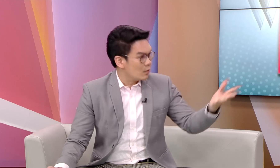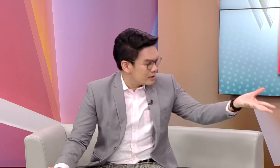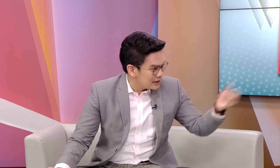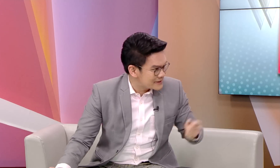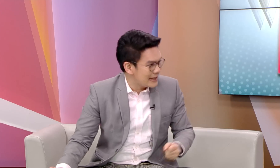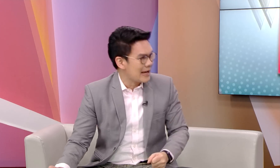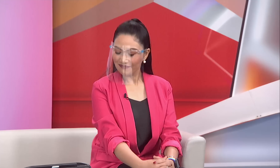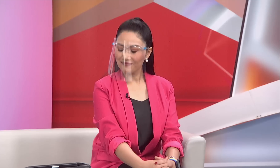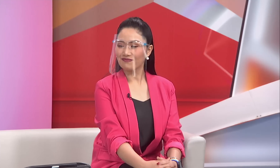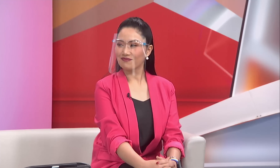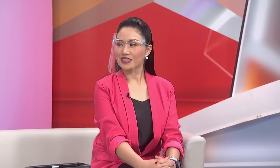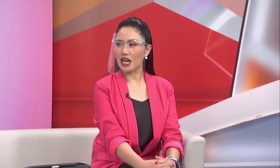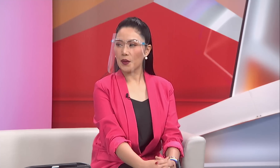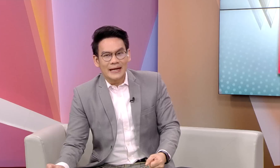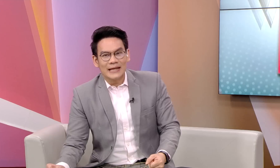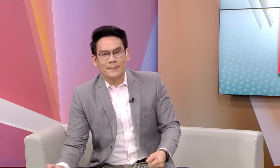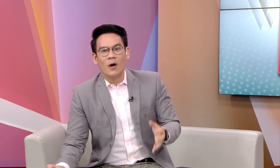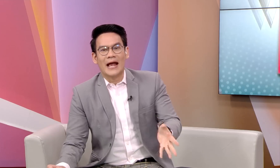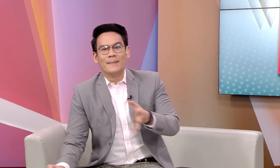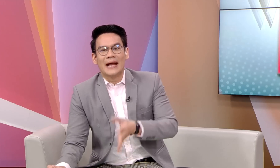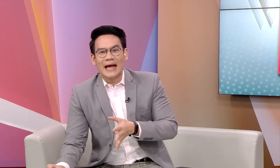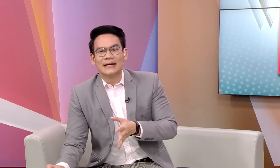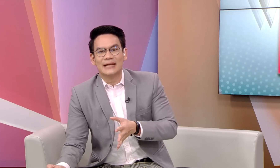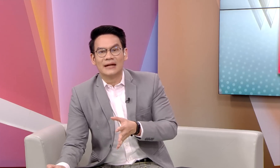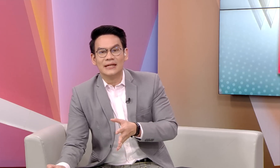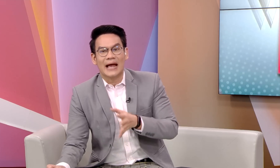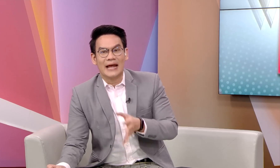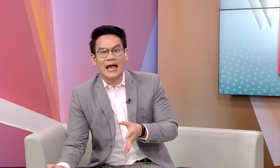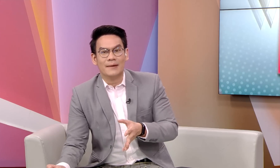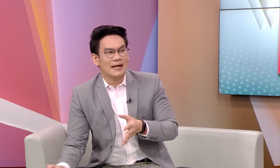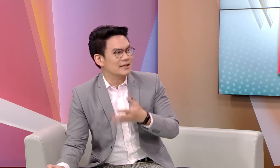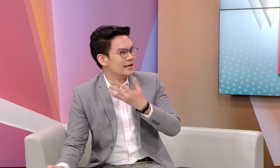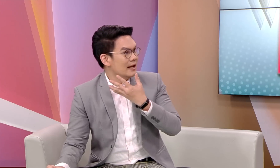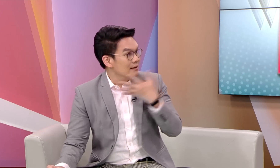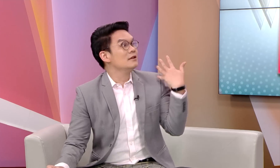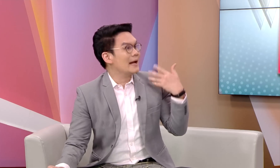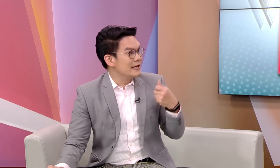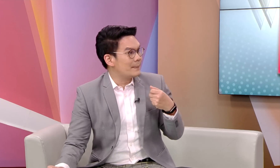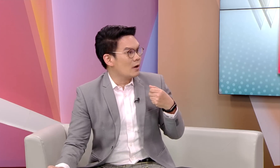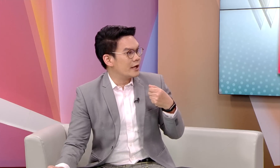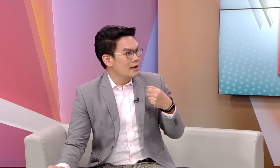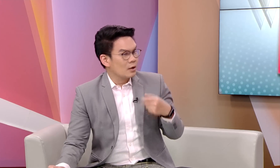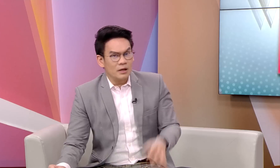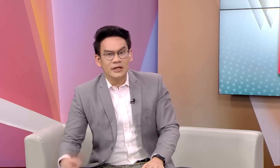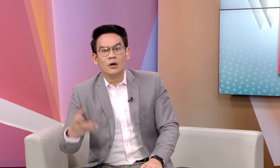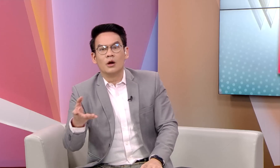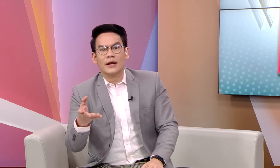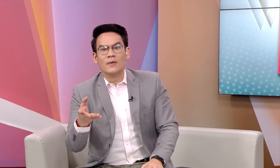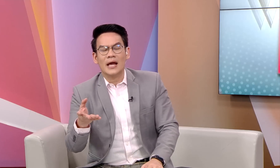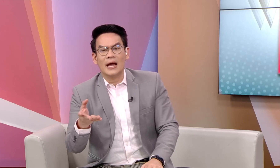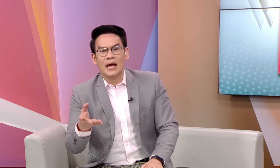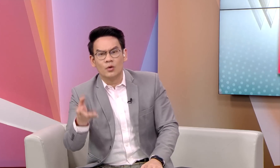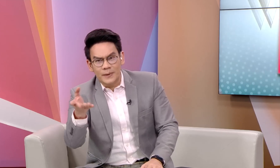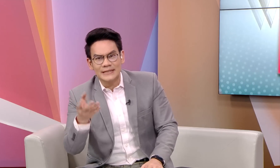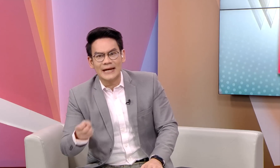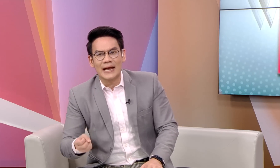น่าจะเตือนได้ว่าเอาคุณอย่าลืมใส่หน้ากากอนามัยหาแม่กระทั่งพ่อค้าแม่ขายต่างๆที่ขายอาหารบางทีลืมๆรีบไปหน่อยฮ่าก็เตือนแล้ว